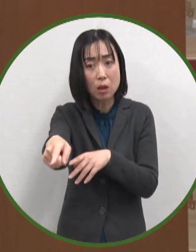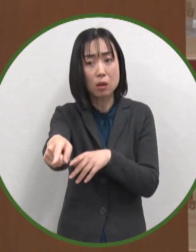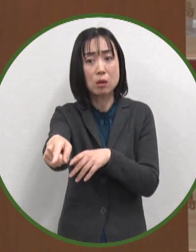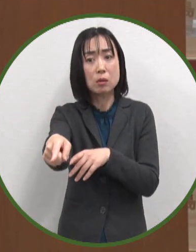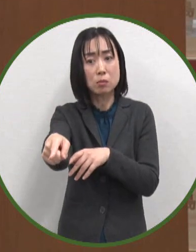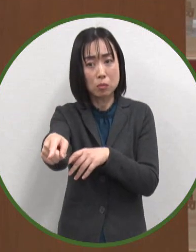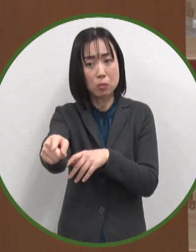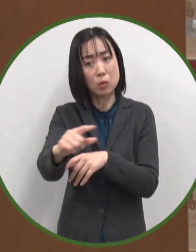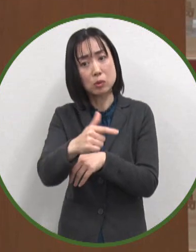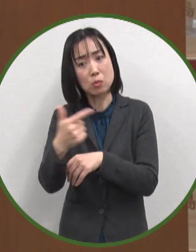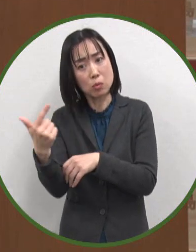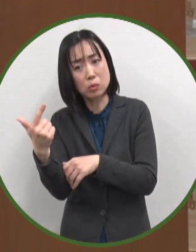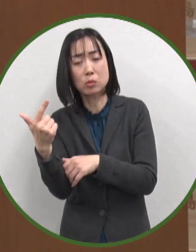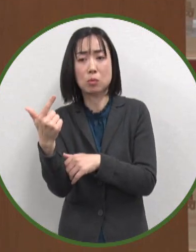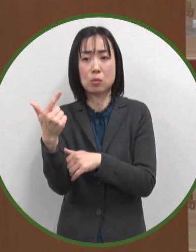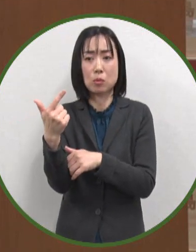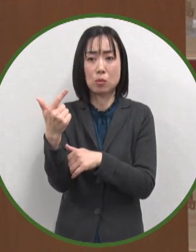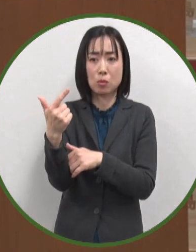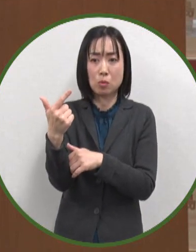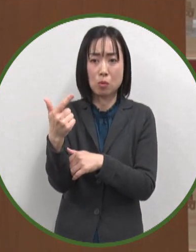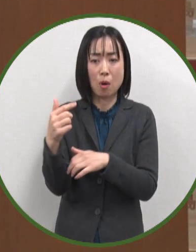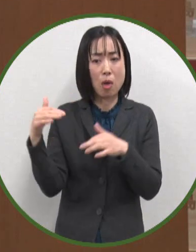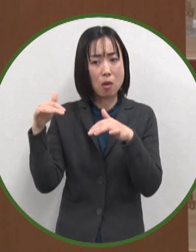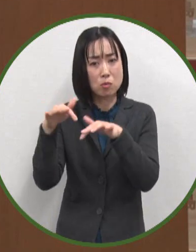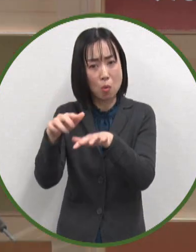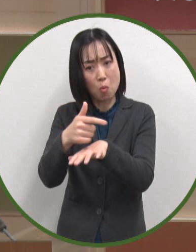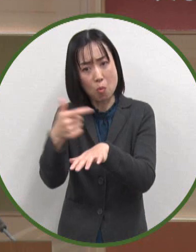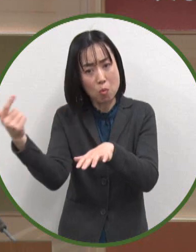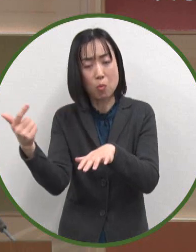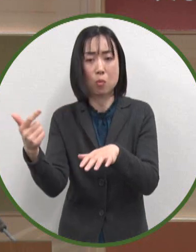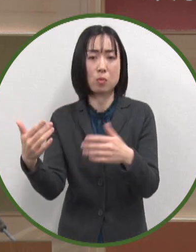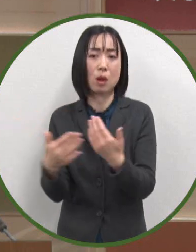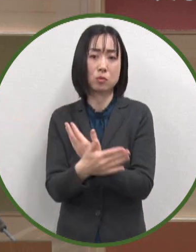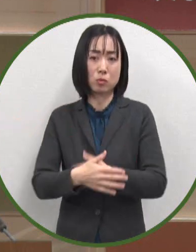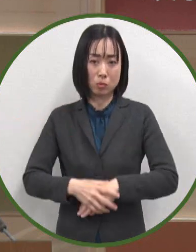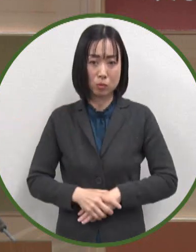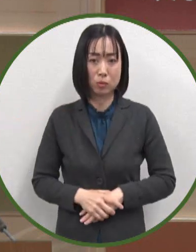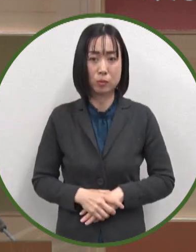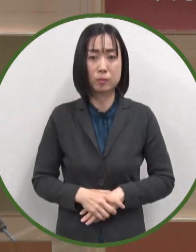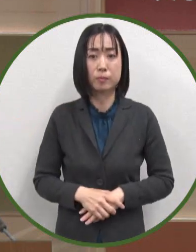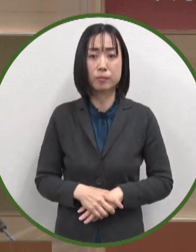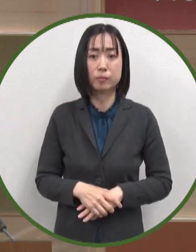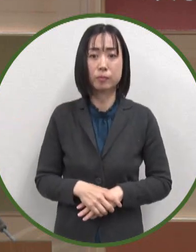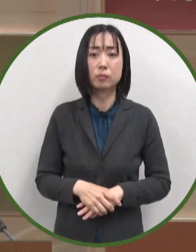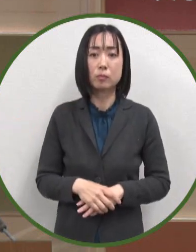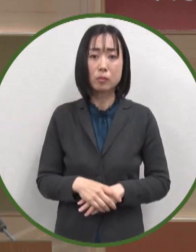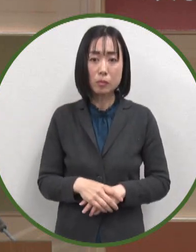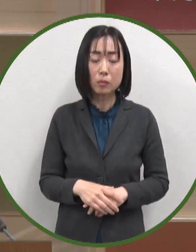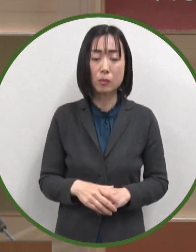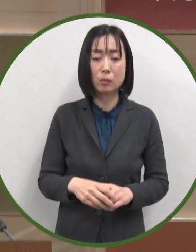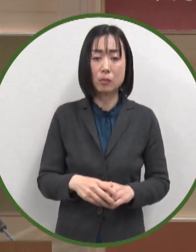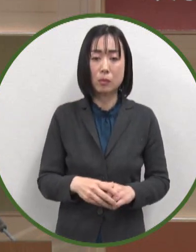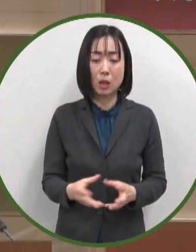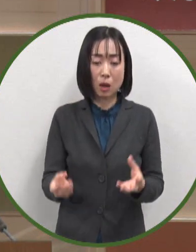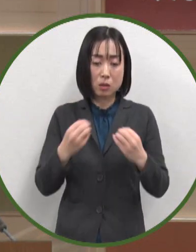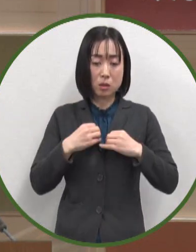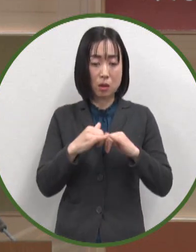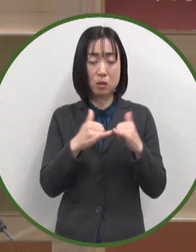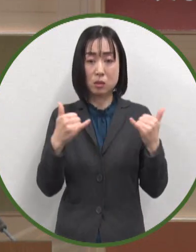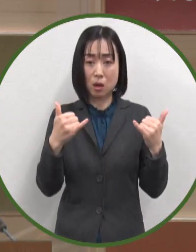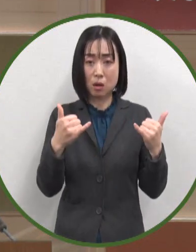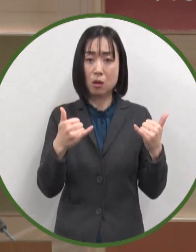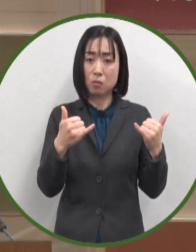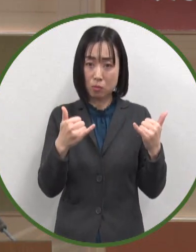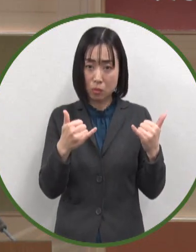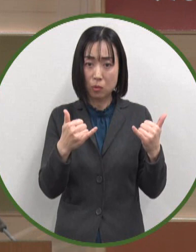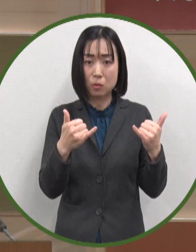も高くなると思います。また陽性となったご本人の方にとっても早期の治